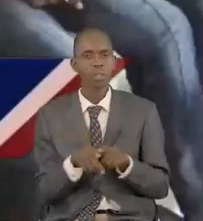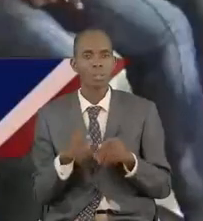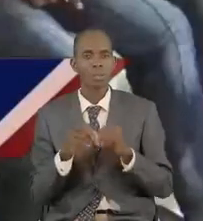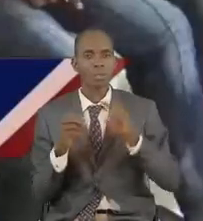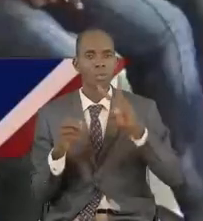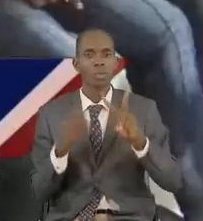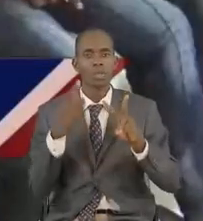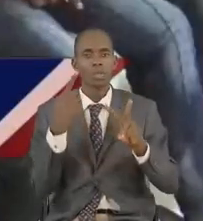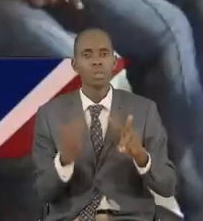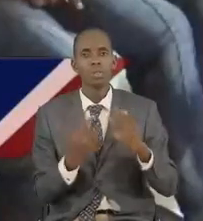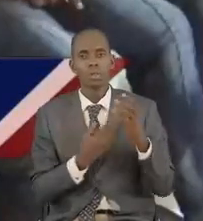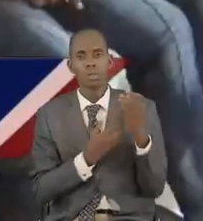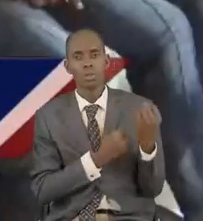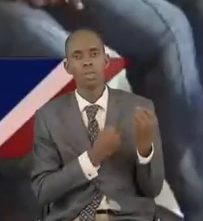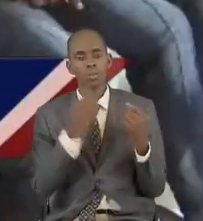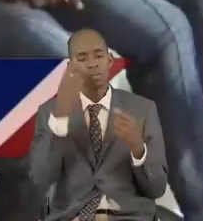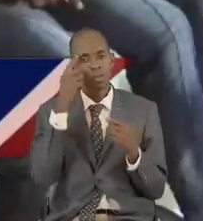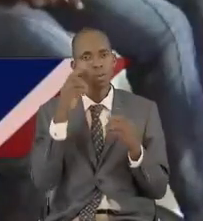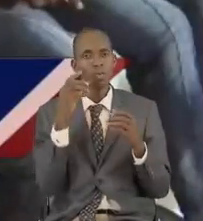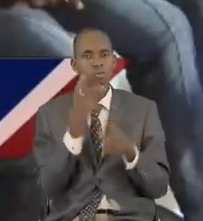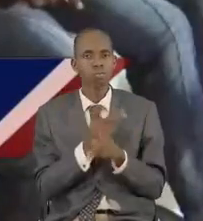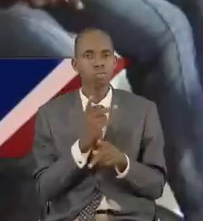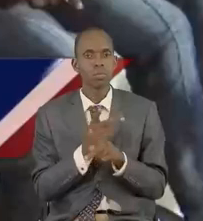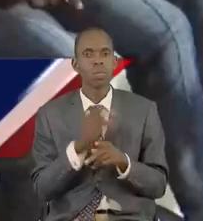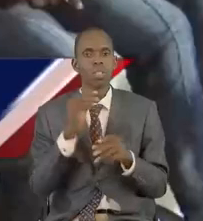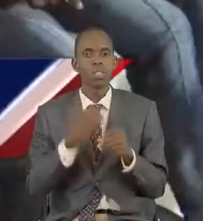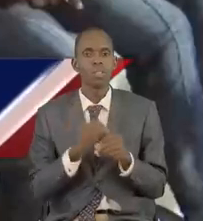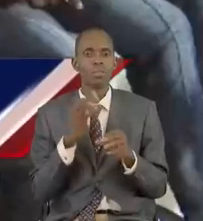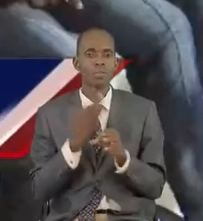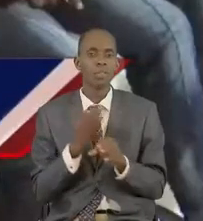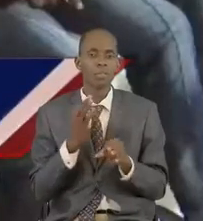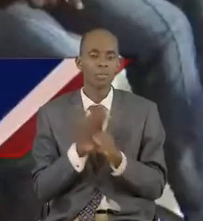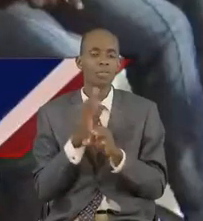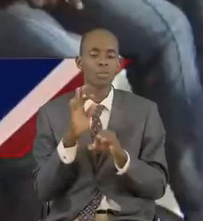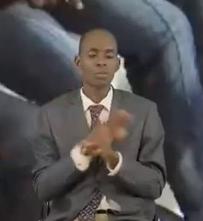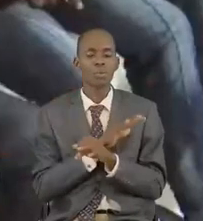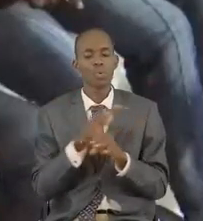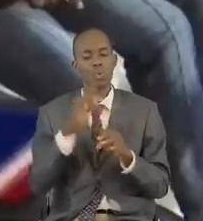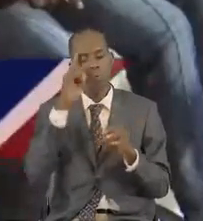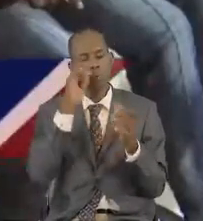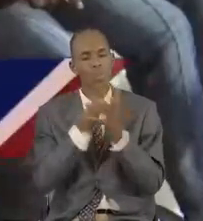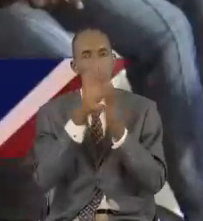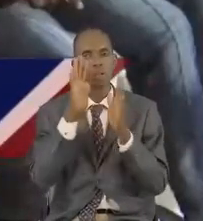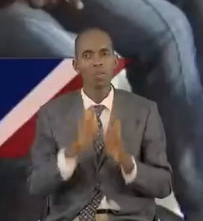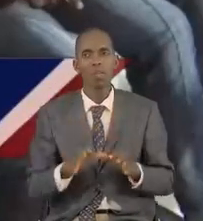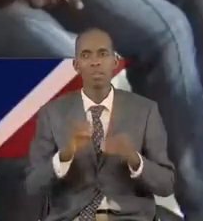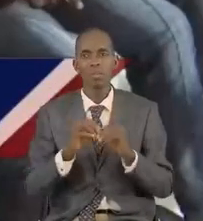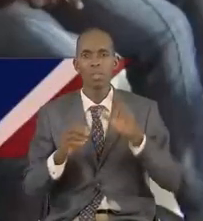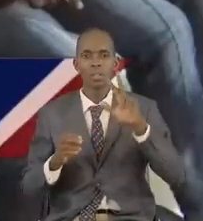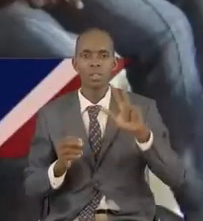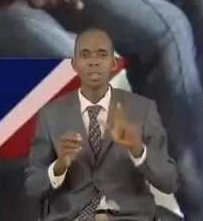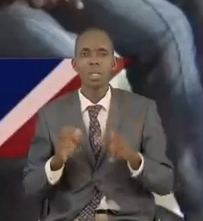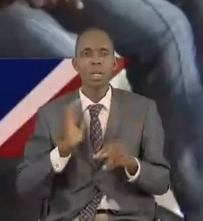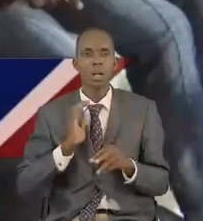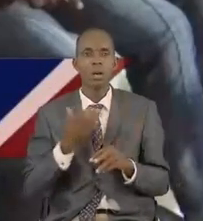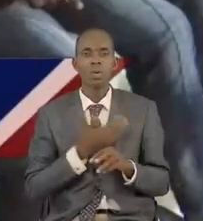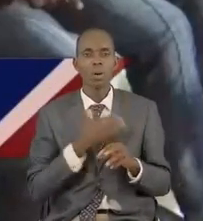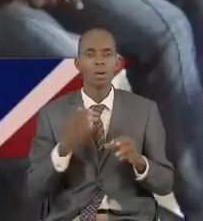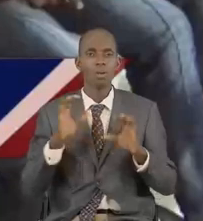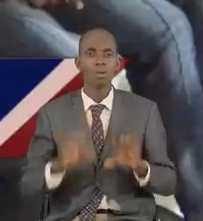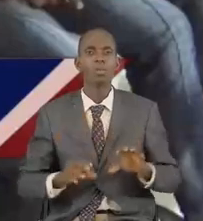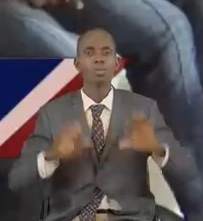dans les croyants fidèles 3 notre consécration et notre continuité avec